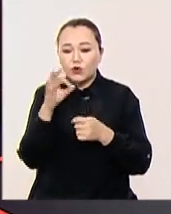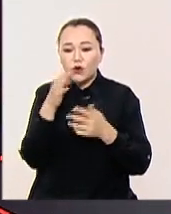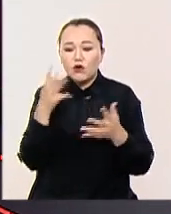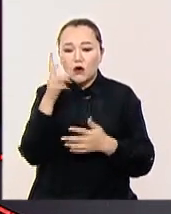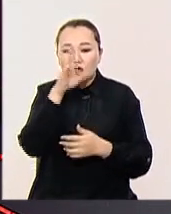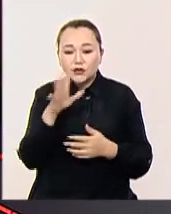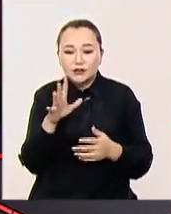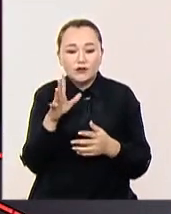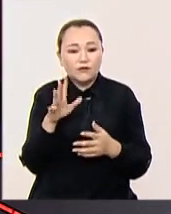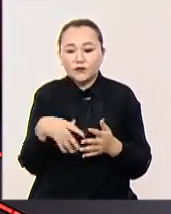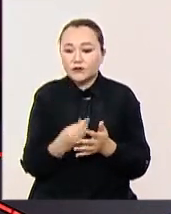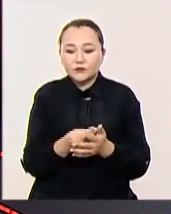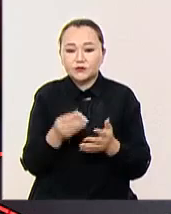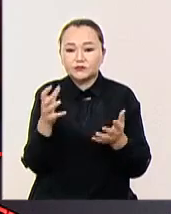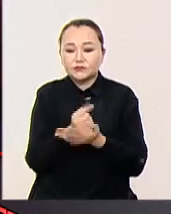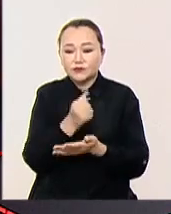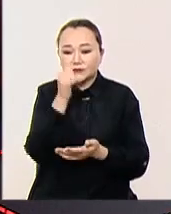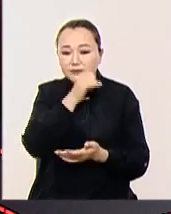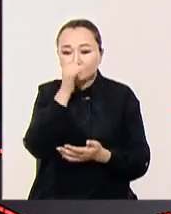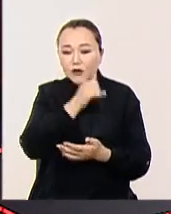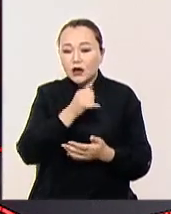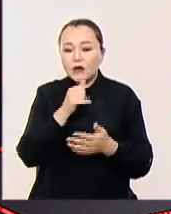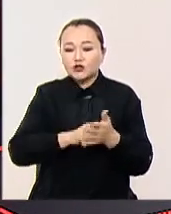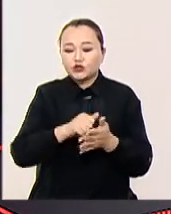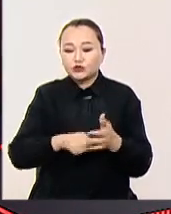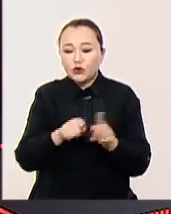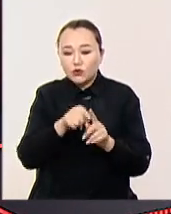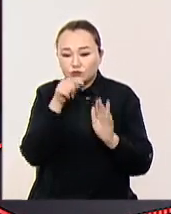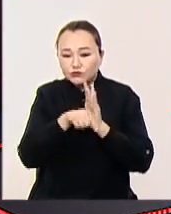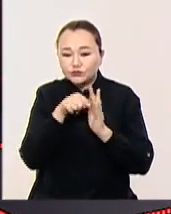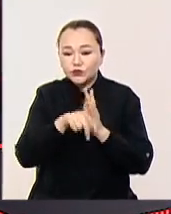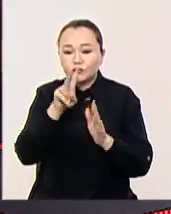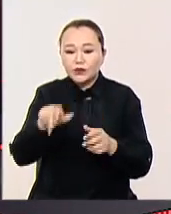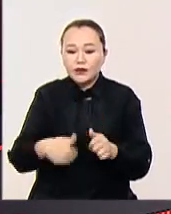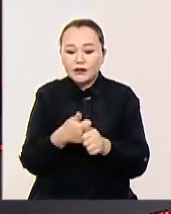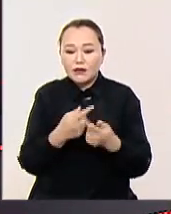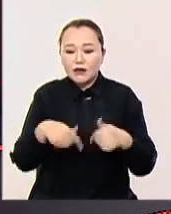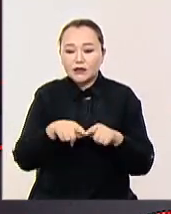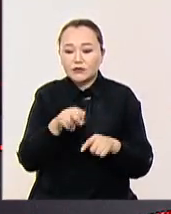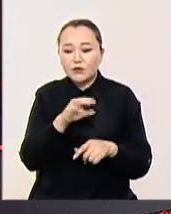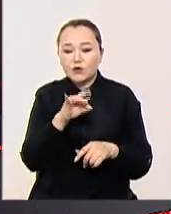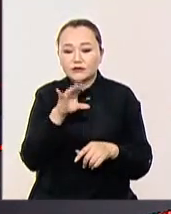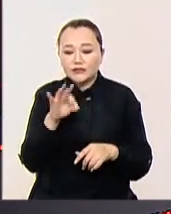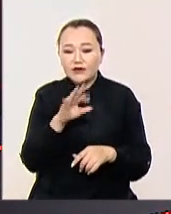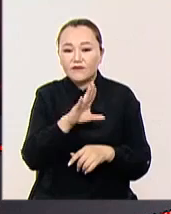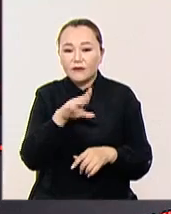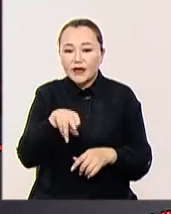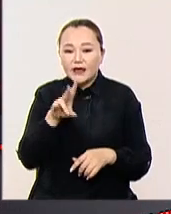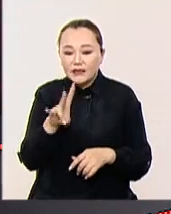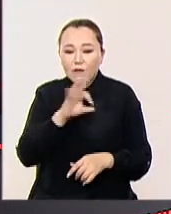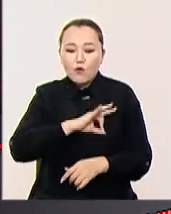отырғаны мүлдем анықталмауы мүмкін. Себебі мұндай шабуылдардың артында тұрған ұйым прокси және VPN серверлерді